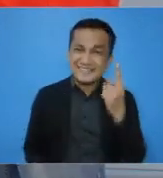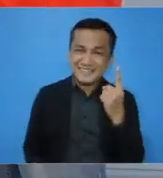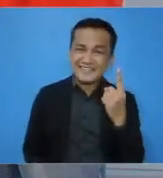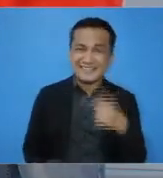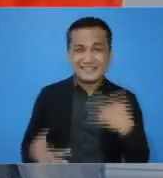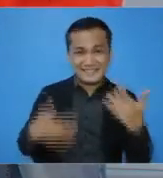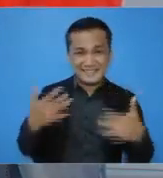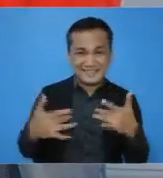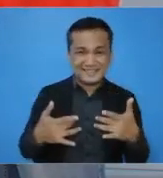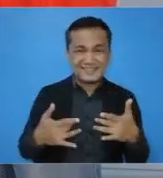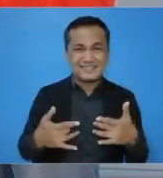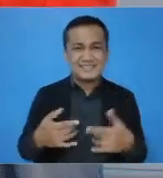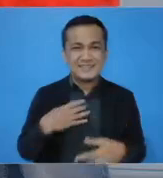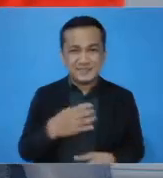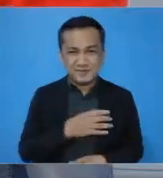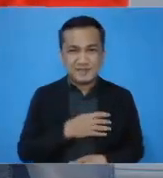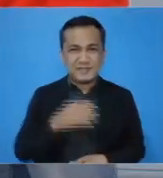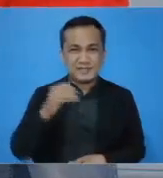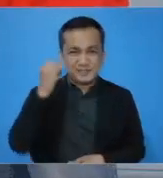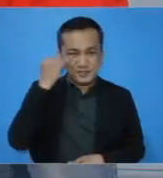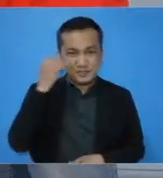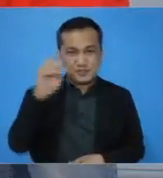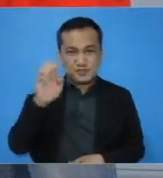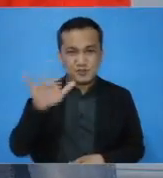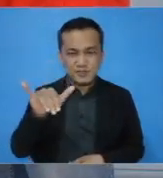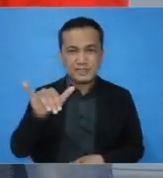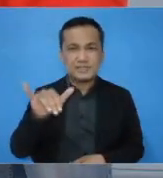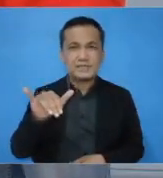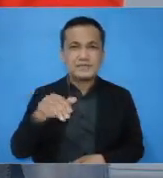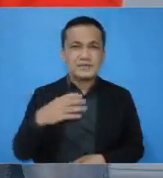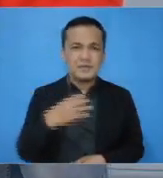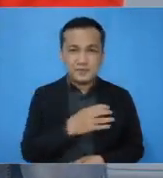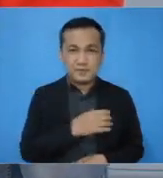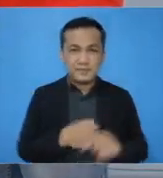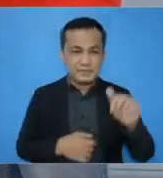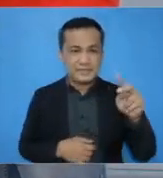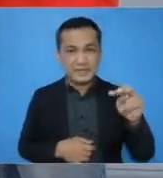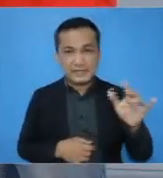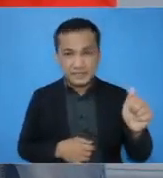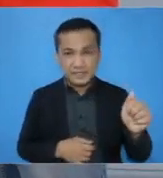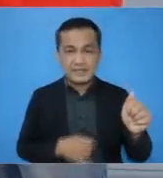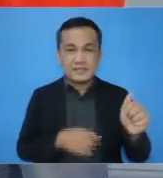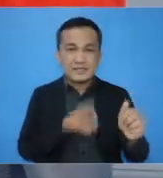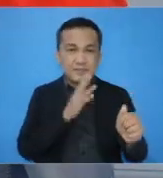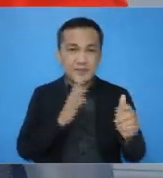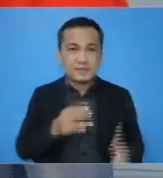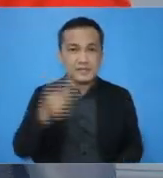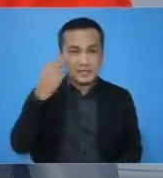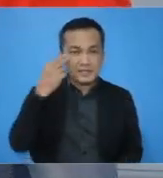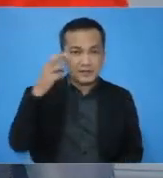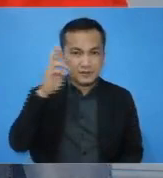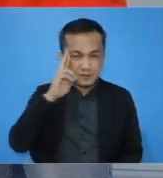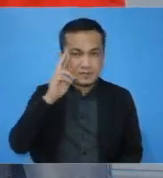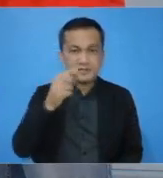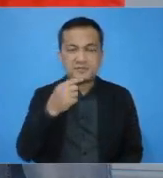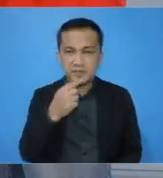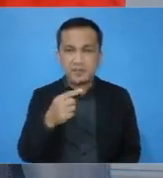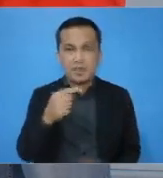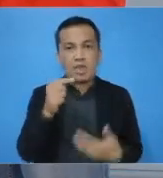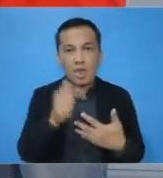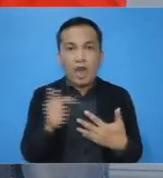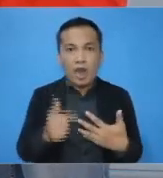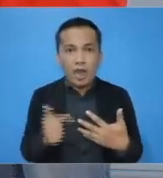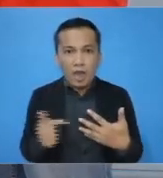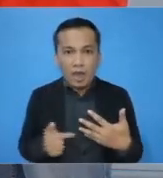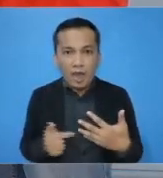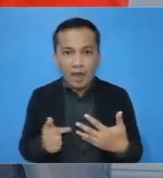Joey Salceda, nila Congressman Andaya, pati ni spokesperson Harry Roque, okay, diba, yes, na magsabi ng mga ganito-ganito mga announcement. But